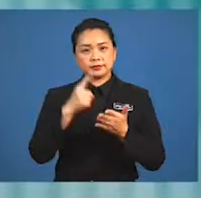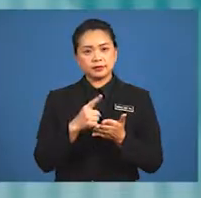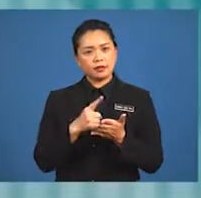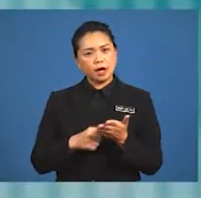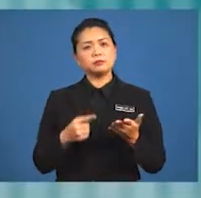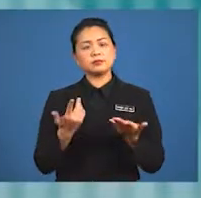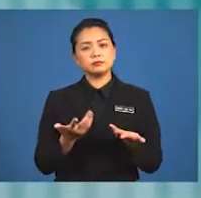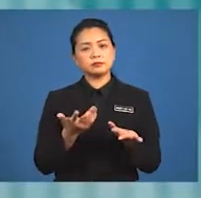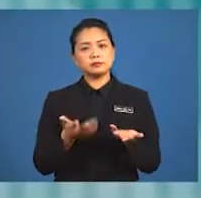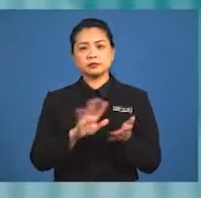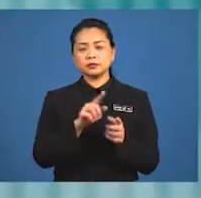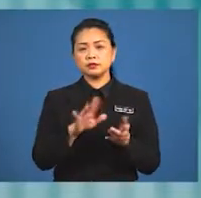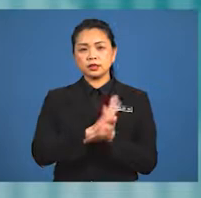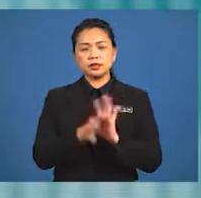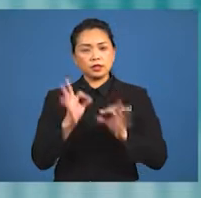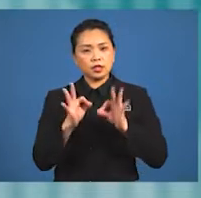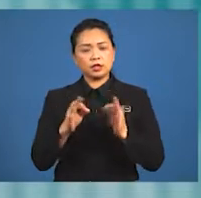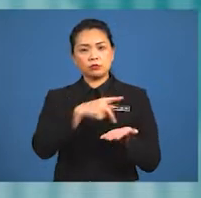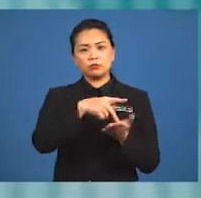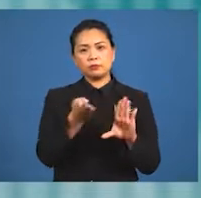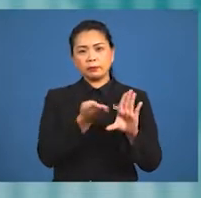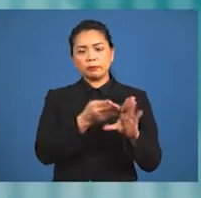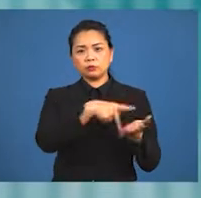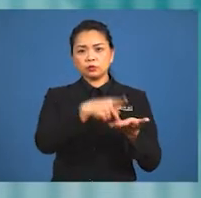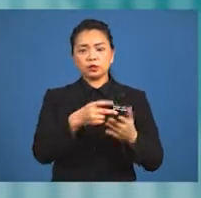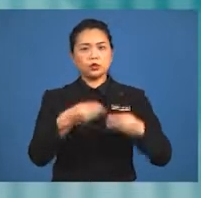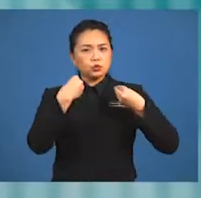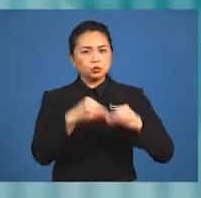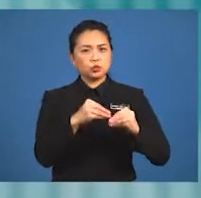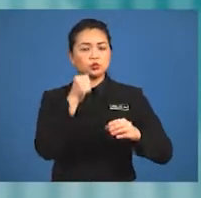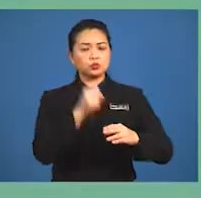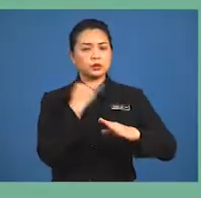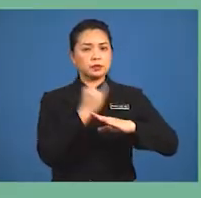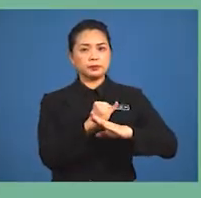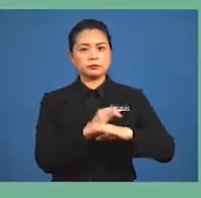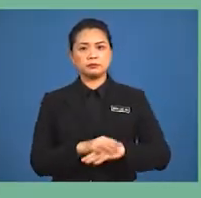Apa pula terjadi apabila bank pusat menjual surat jaminan di pasaran?